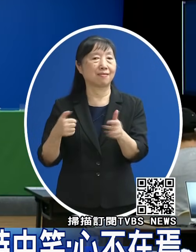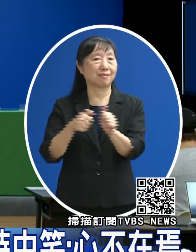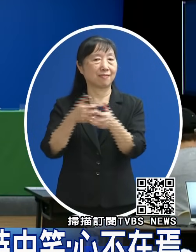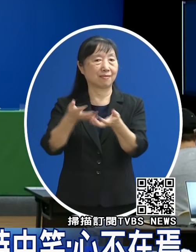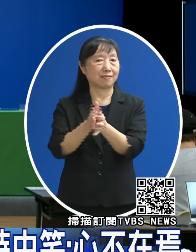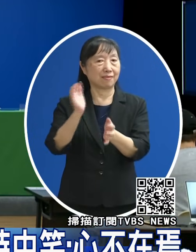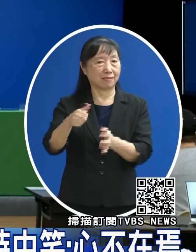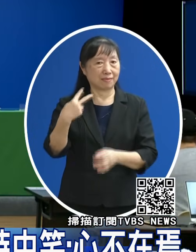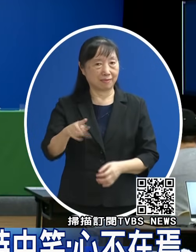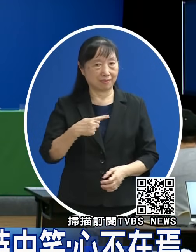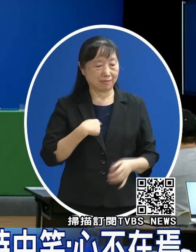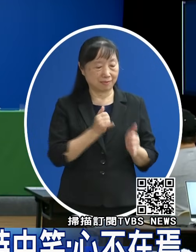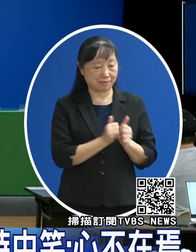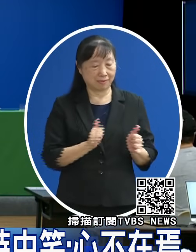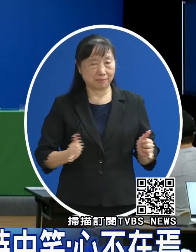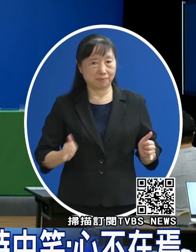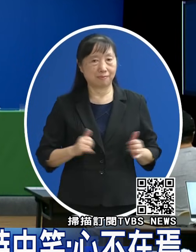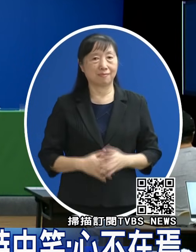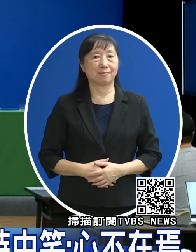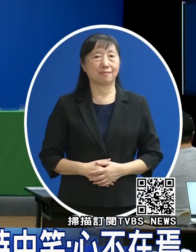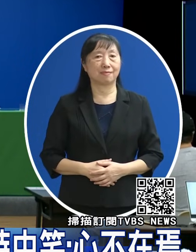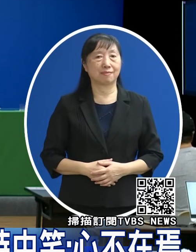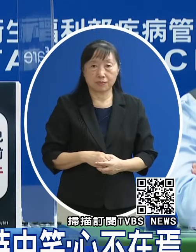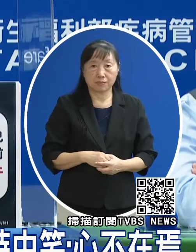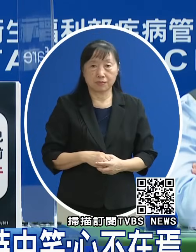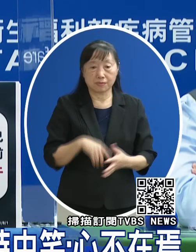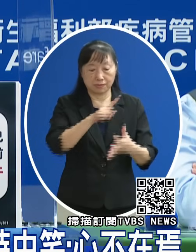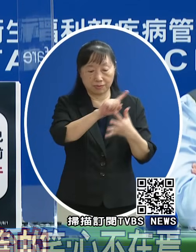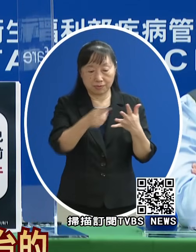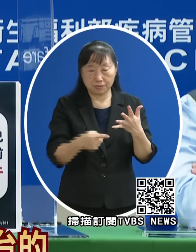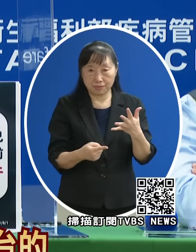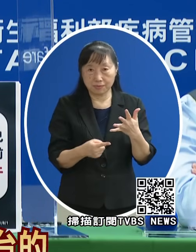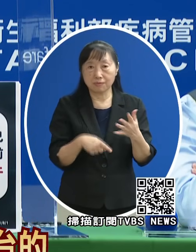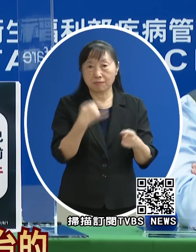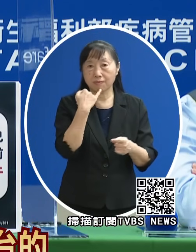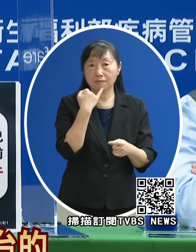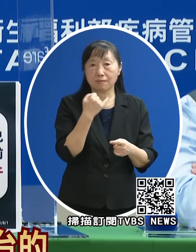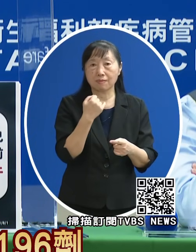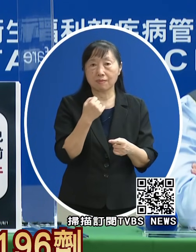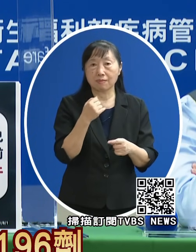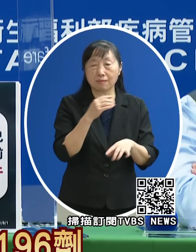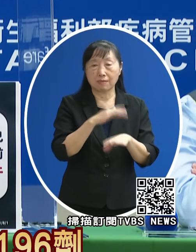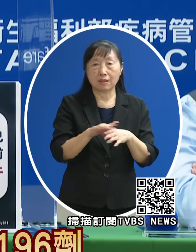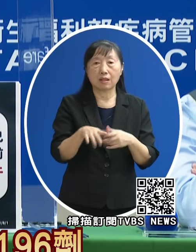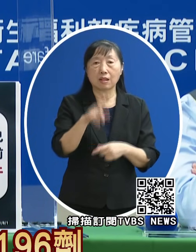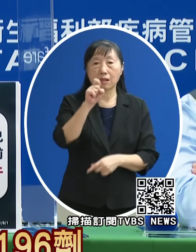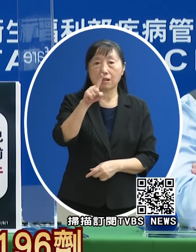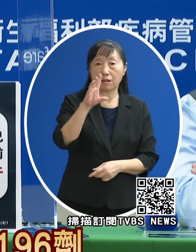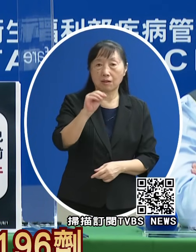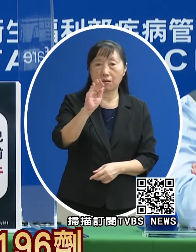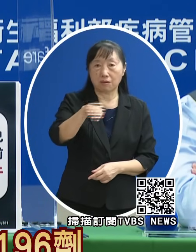问，部长有点尴尬，不过也报告好消息。 预约平台的，我们会发出